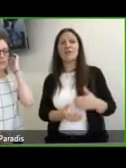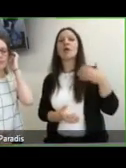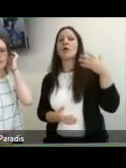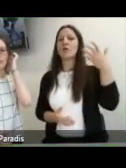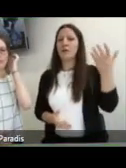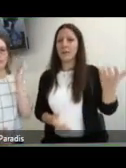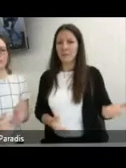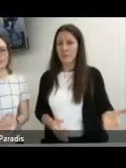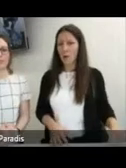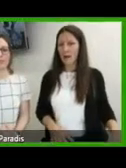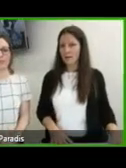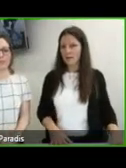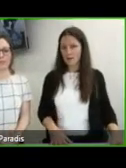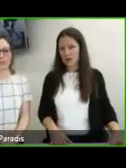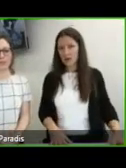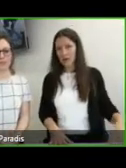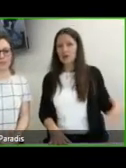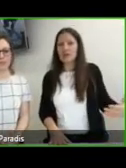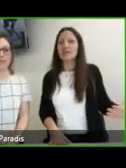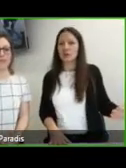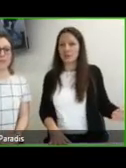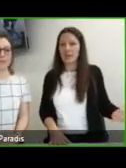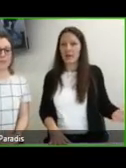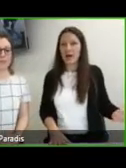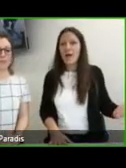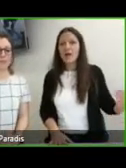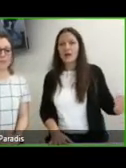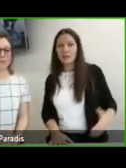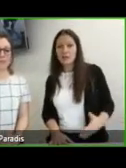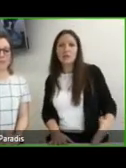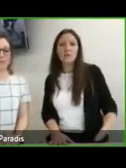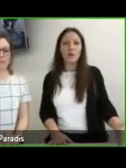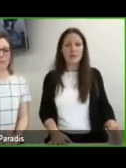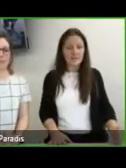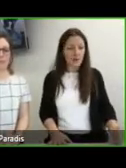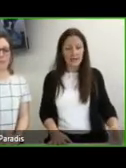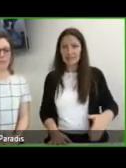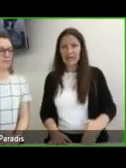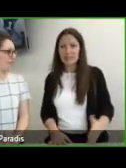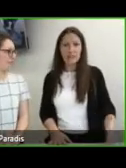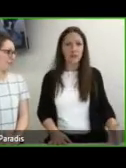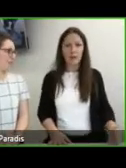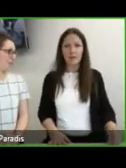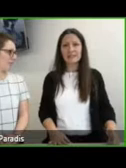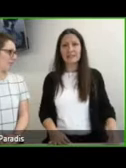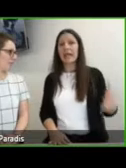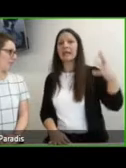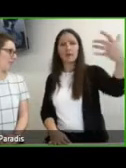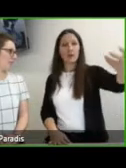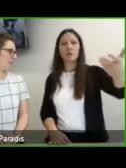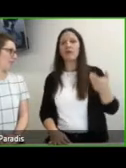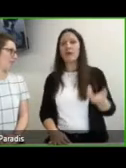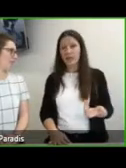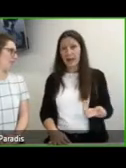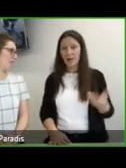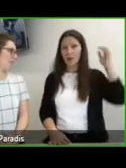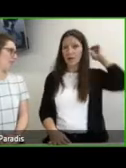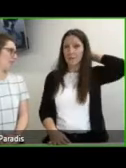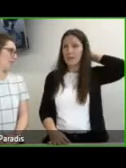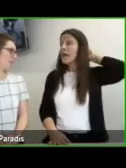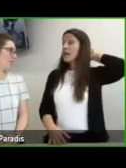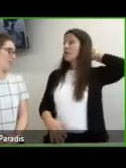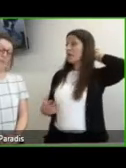ce qui va confirmer mes croyances que j'ai déjà, finalement. Donc, si j'ai une conviction XY, si j'ai une croyance XY et qu'une nouvelle vient